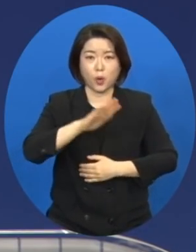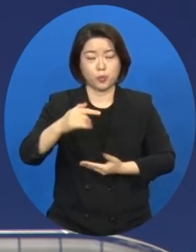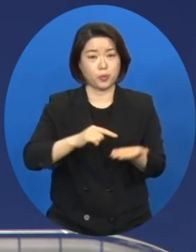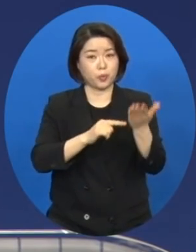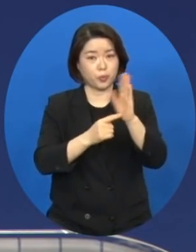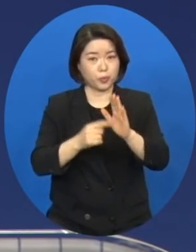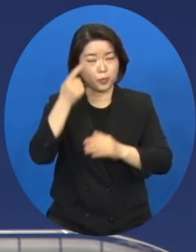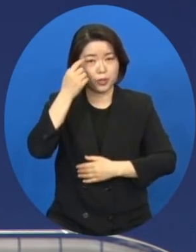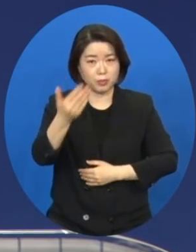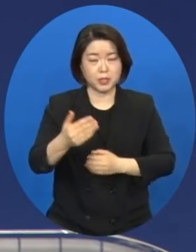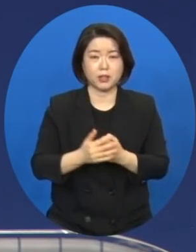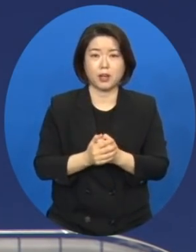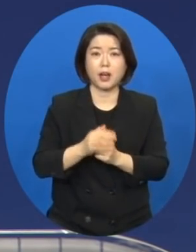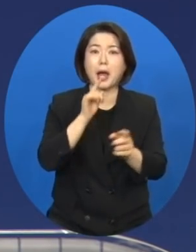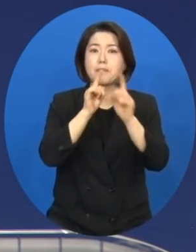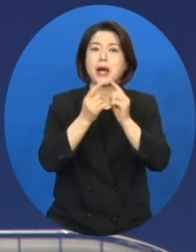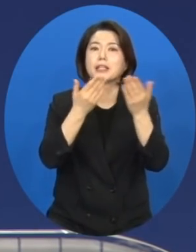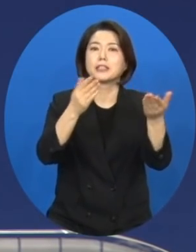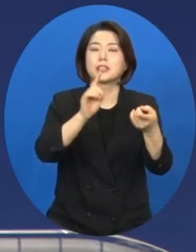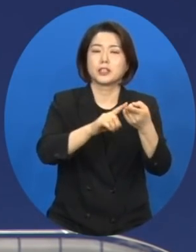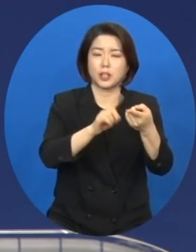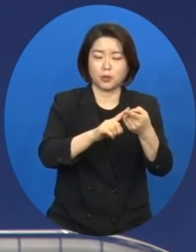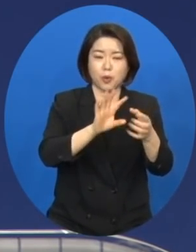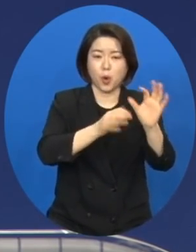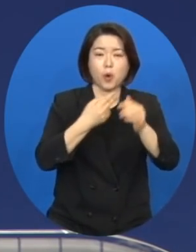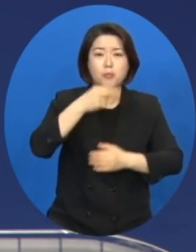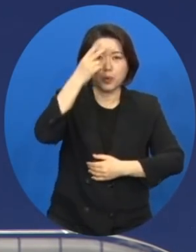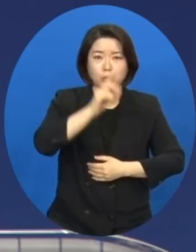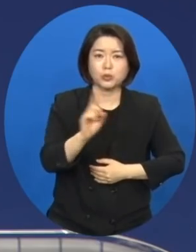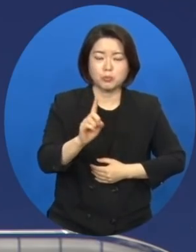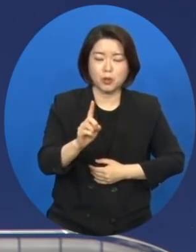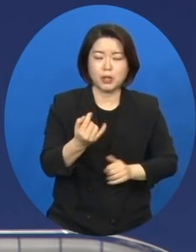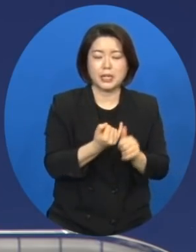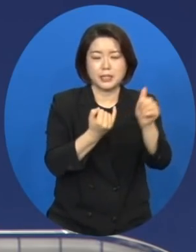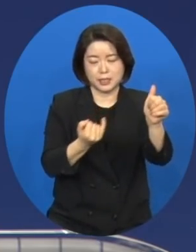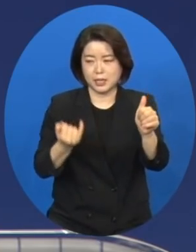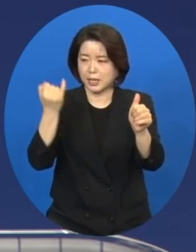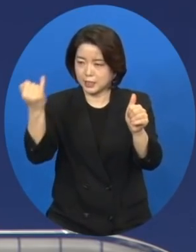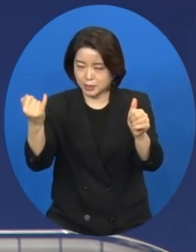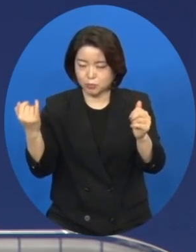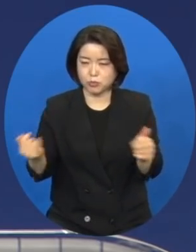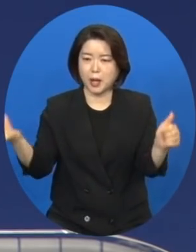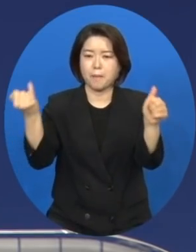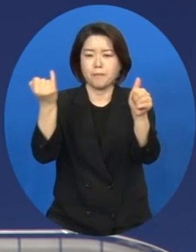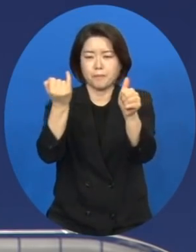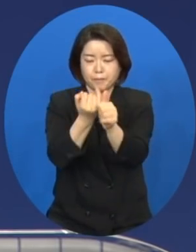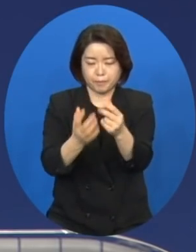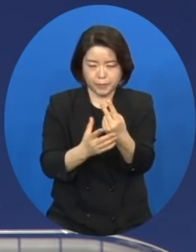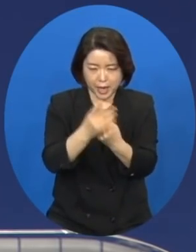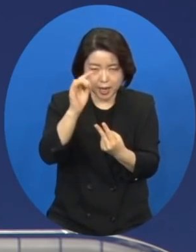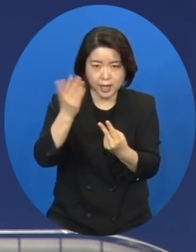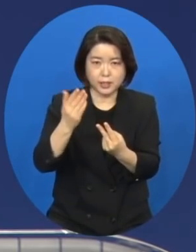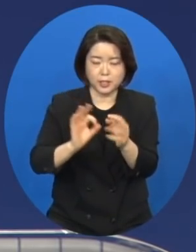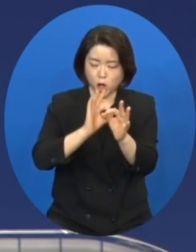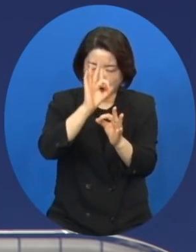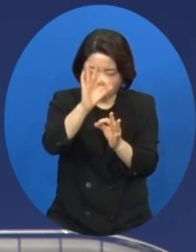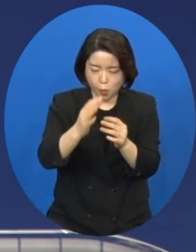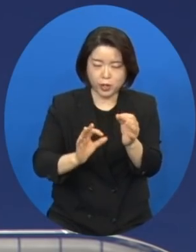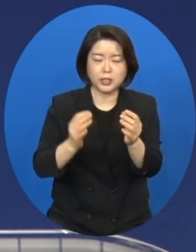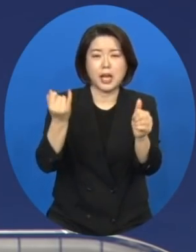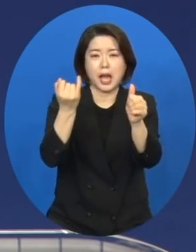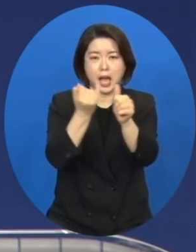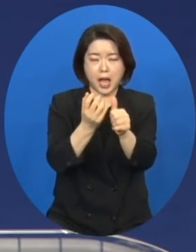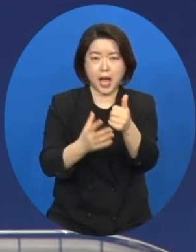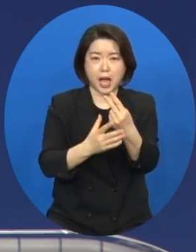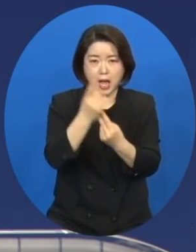나타내는 것일까요? 말씀드린 대로 포도주는 뭐라고 했습니까? 신랑과 신부가 영원히 하나가 된다라고 하는 이것을 상징하는